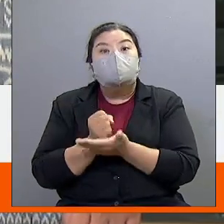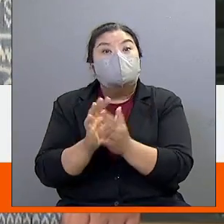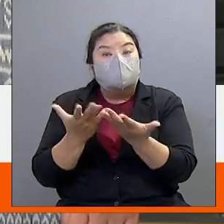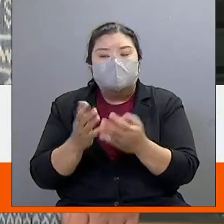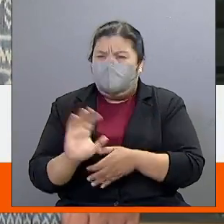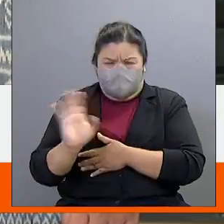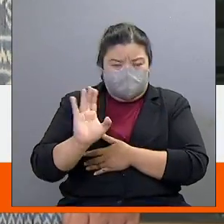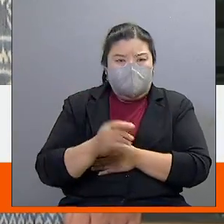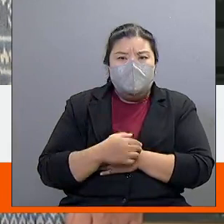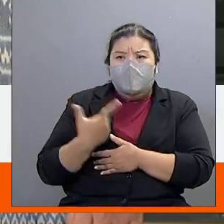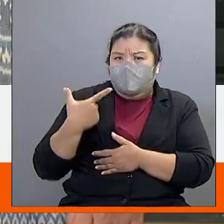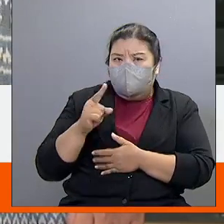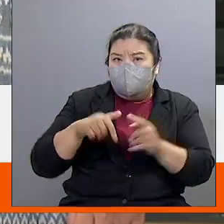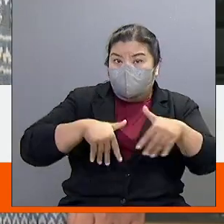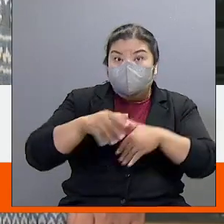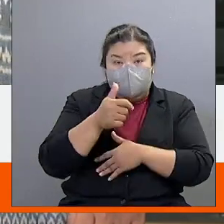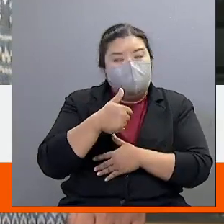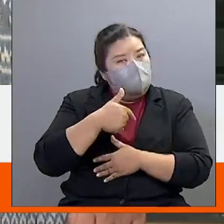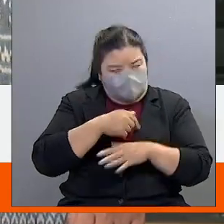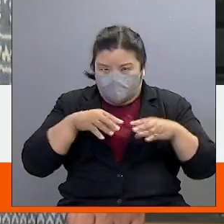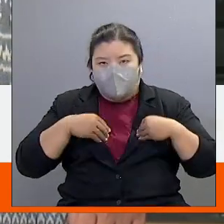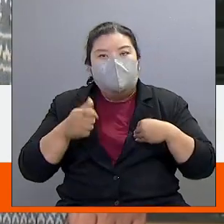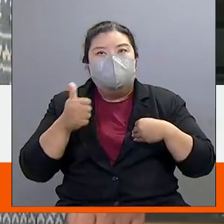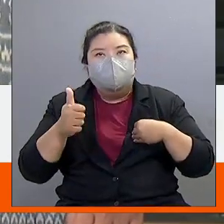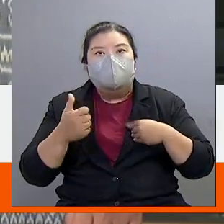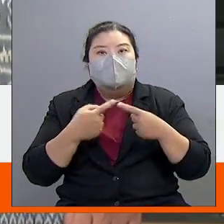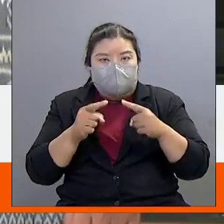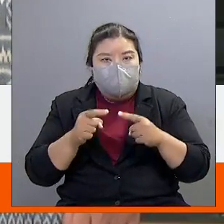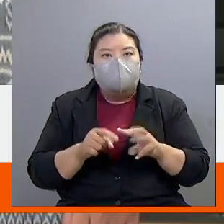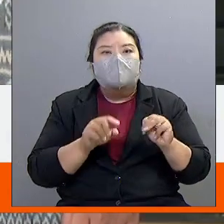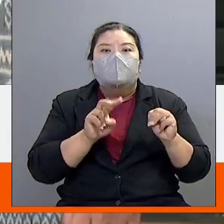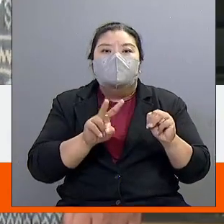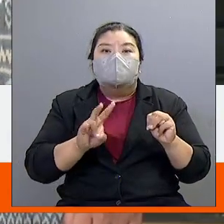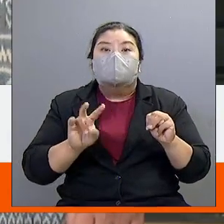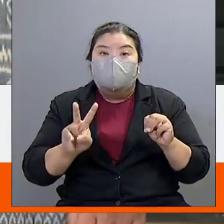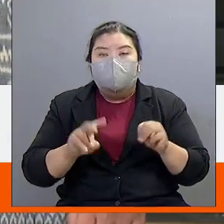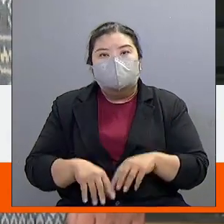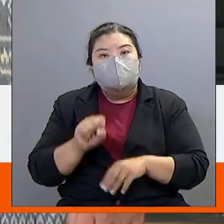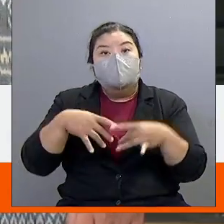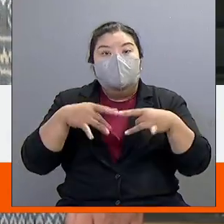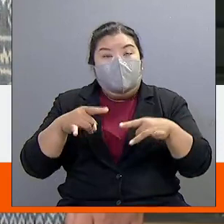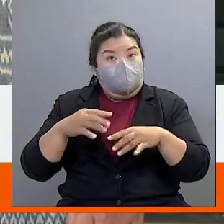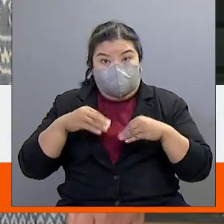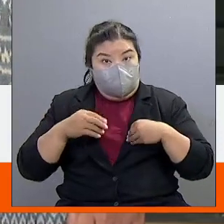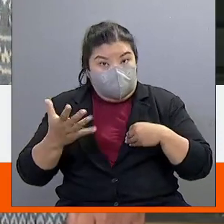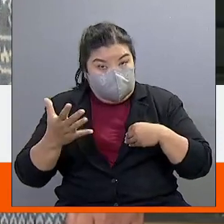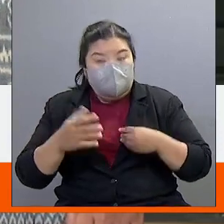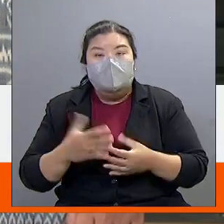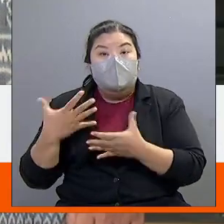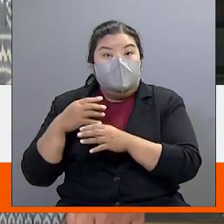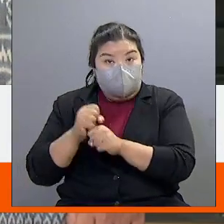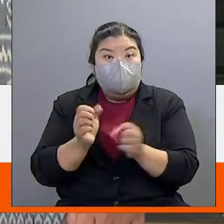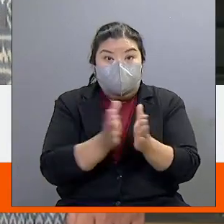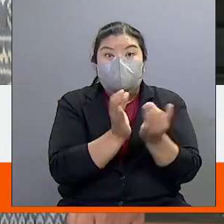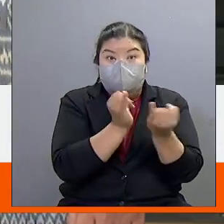นเราเห็นด้วยหมดในเรื่อง272เราก็ไปเห็นด้วยกับฝ่ายค้านประชาธิปัตย์ก็เห็นด้วยกับฝ่